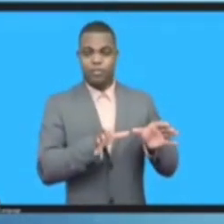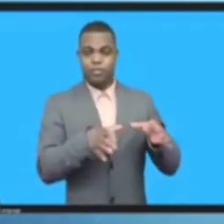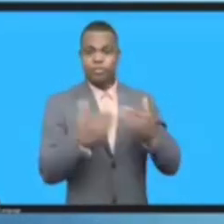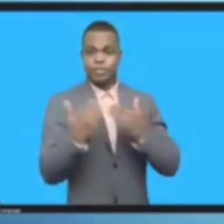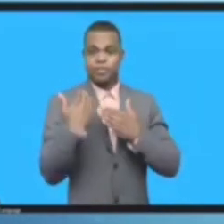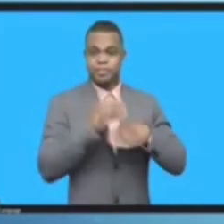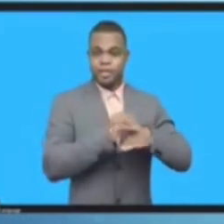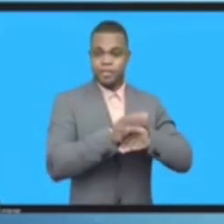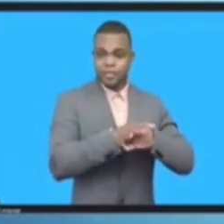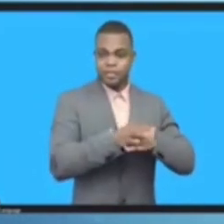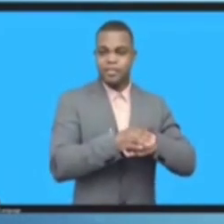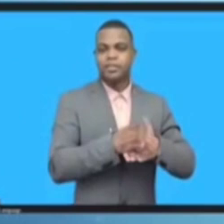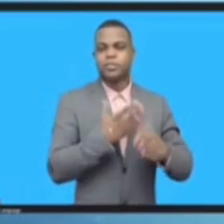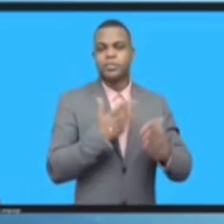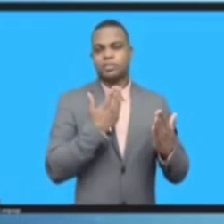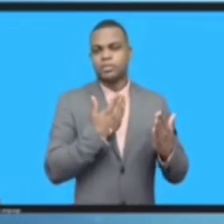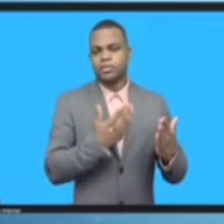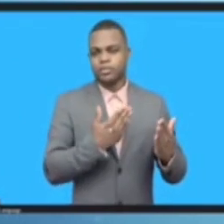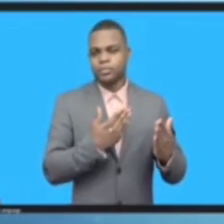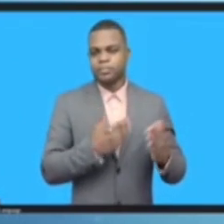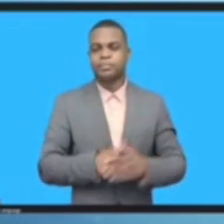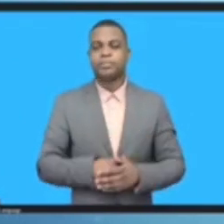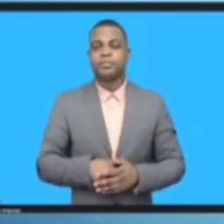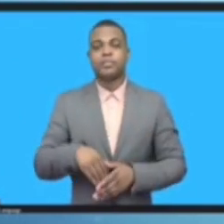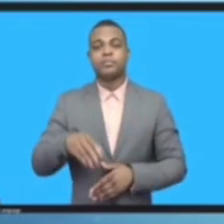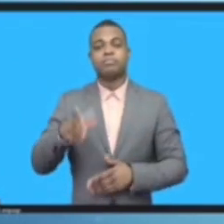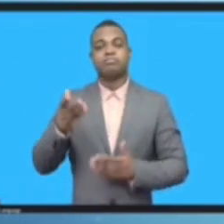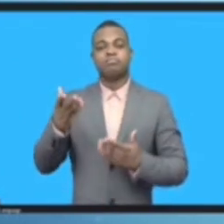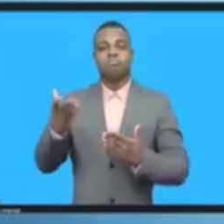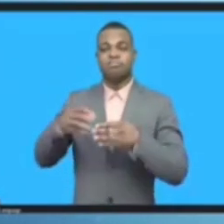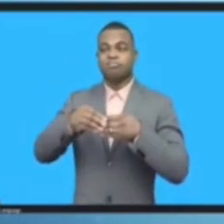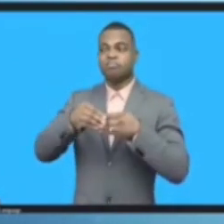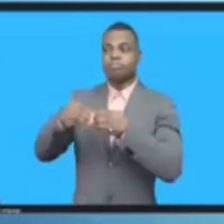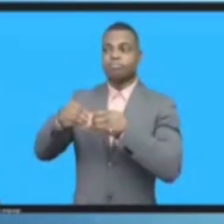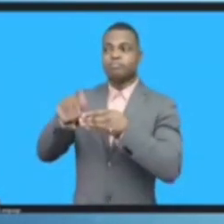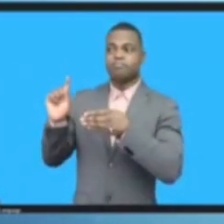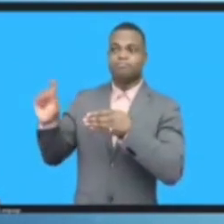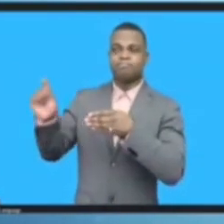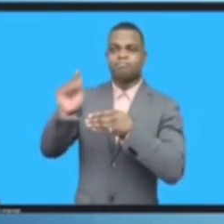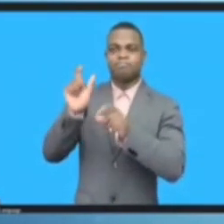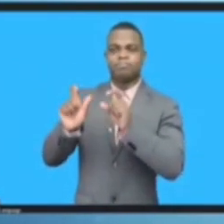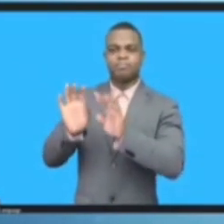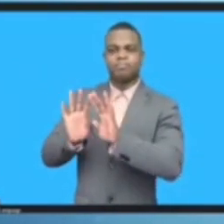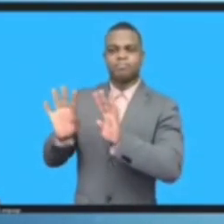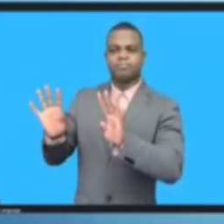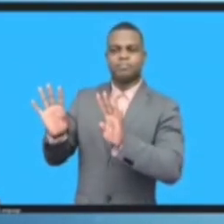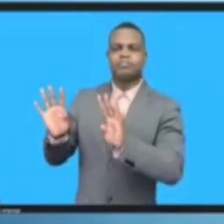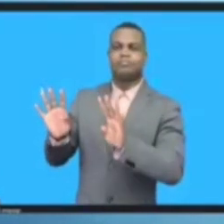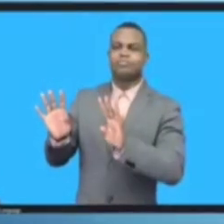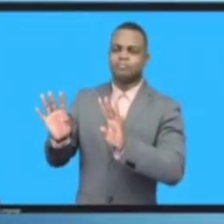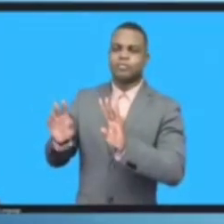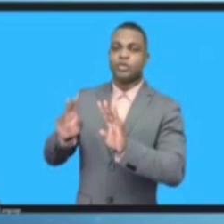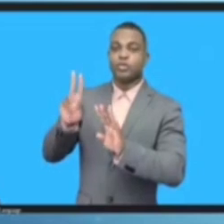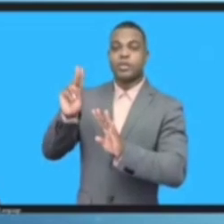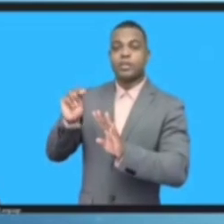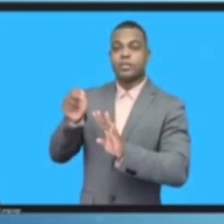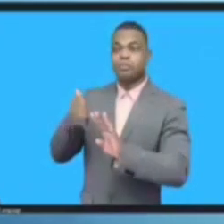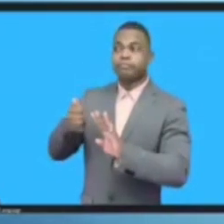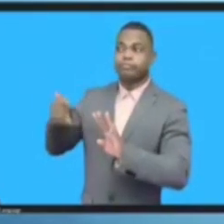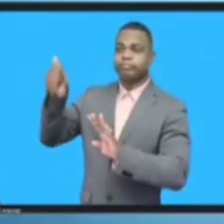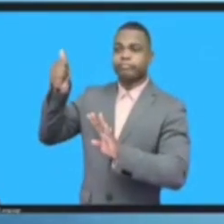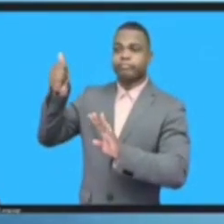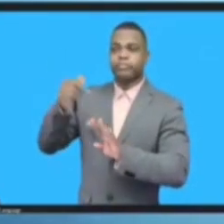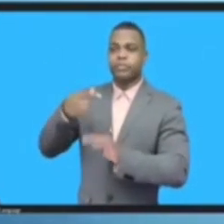Le panel de leaders rend hommage au secrétariat des Nations Unies et son secrétaire général,